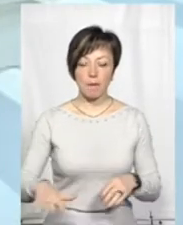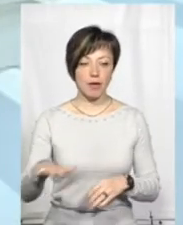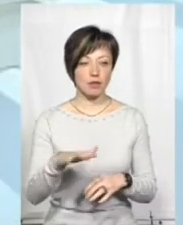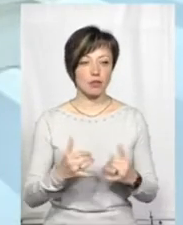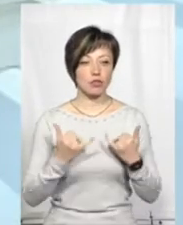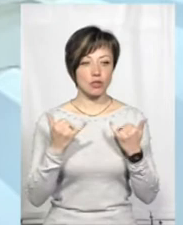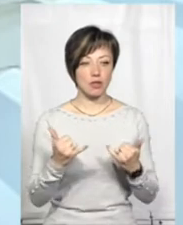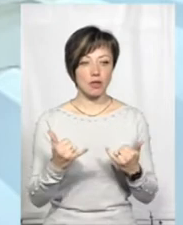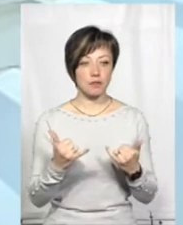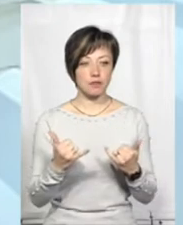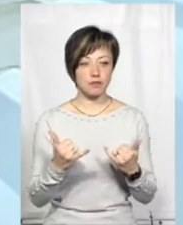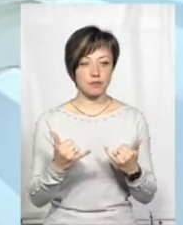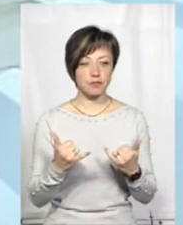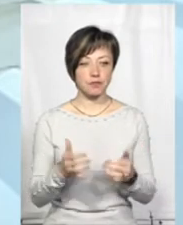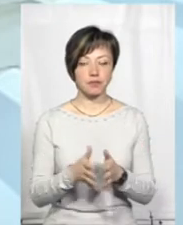майданчик для